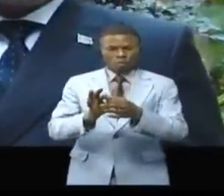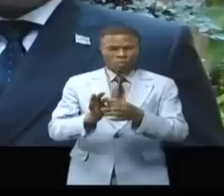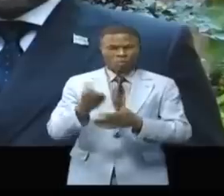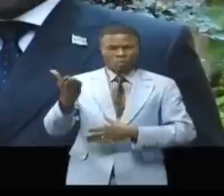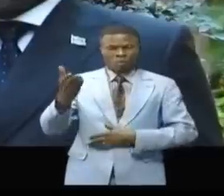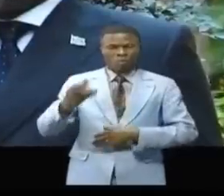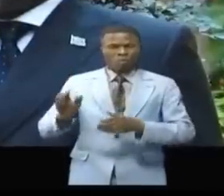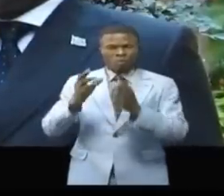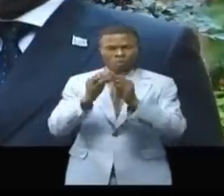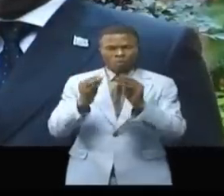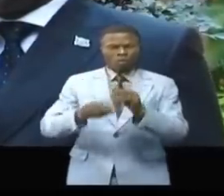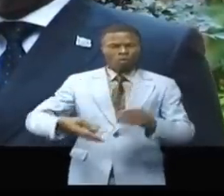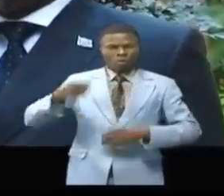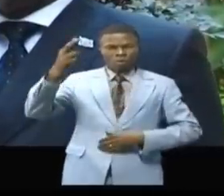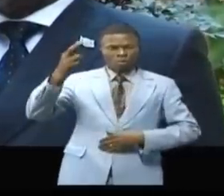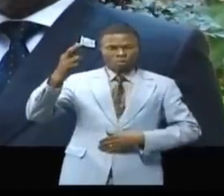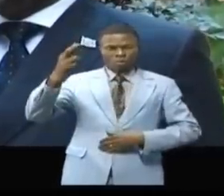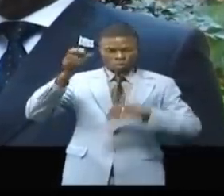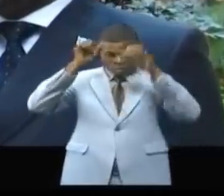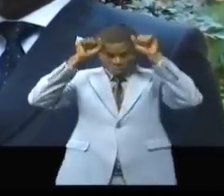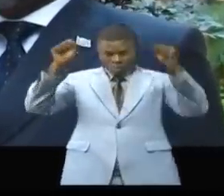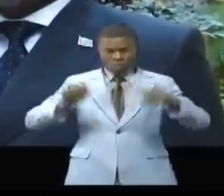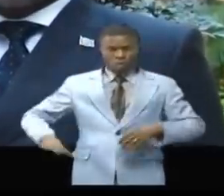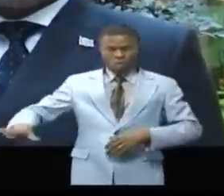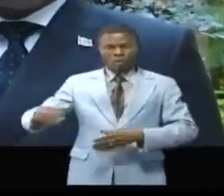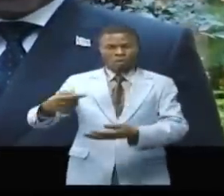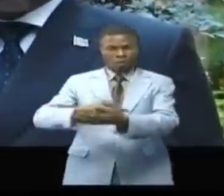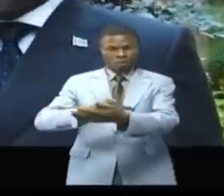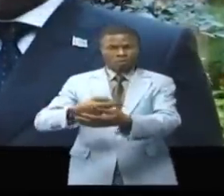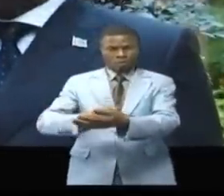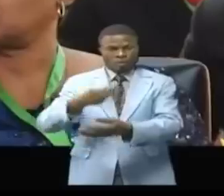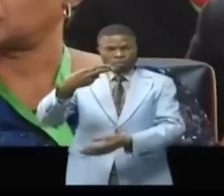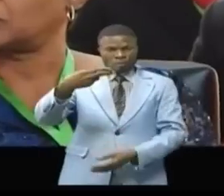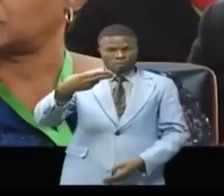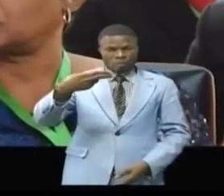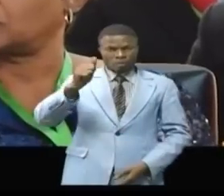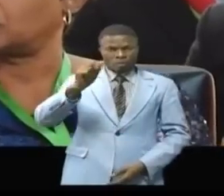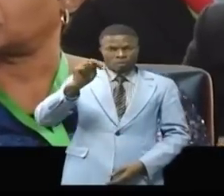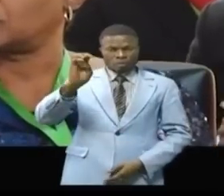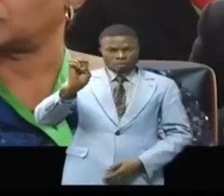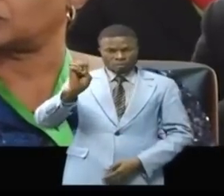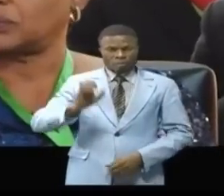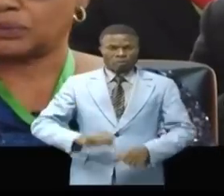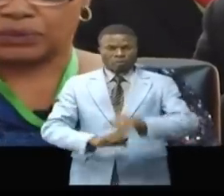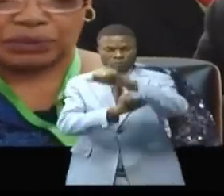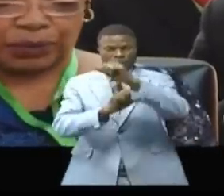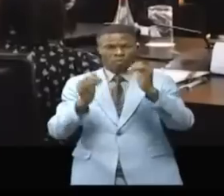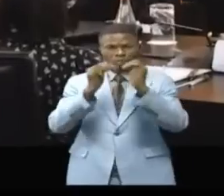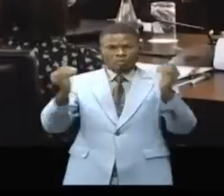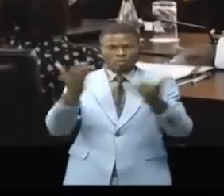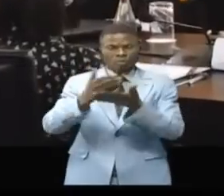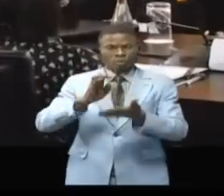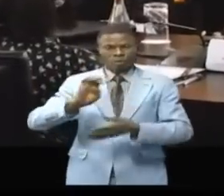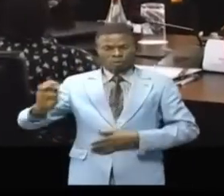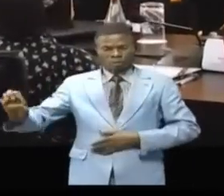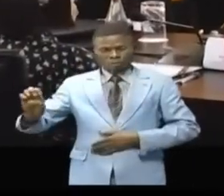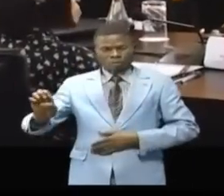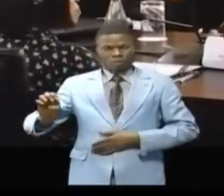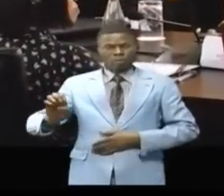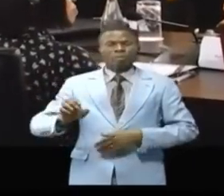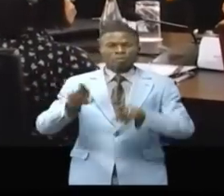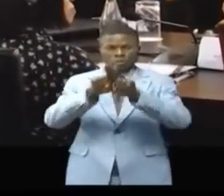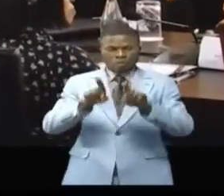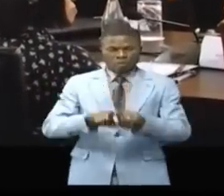et le président ghanéen a marqué tout son soutien au processus de pacification de l'Est. Il l'a mis